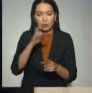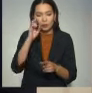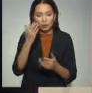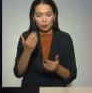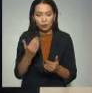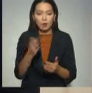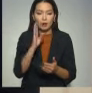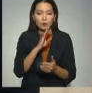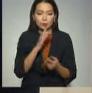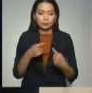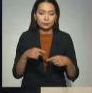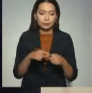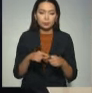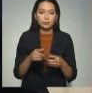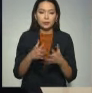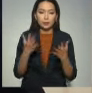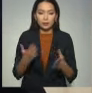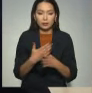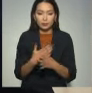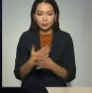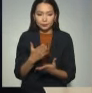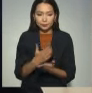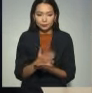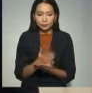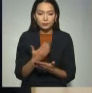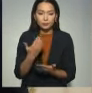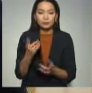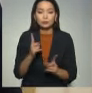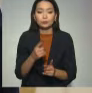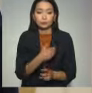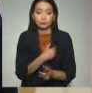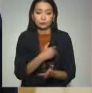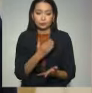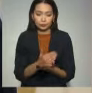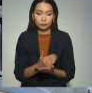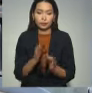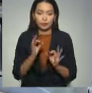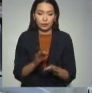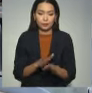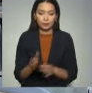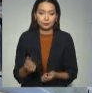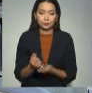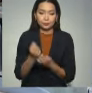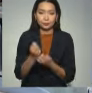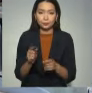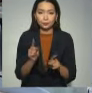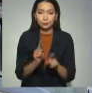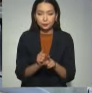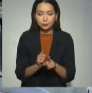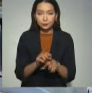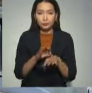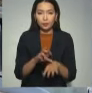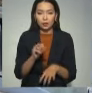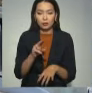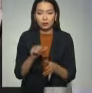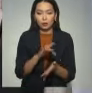осы қоғамға бейімдеу, және де олардың потенциалын дұрыс бағытта пайдалану. Осындай жиын Ақтау қаласында